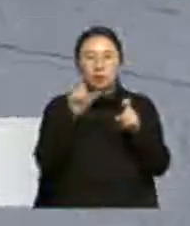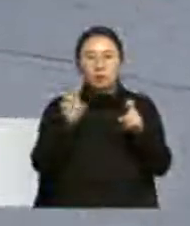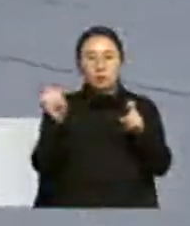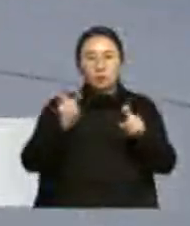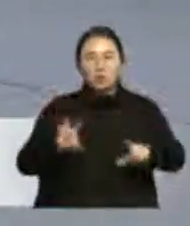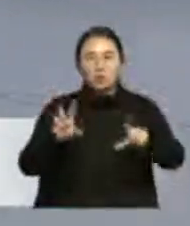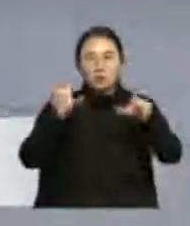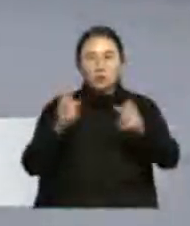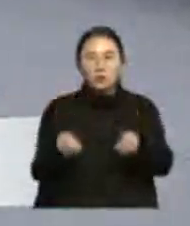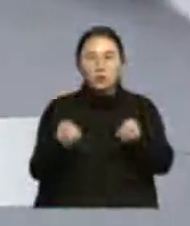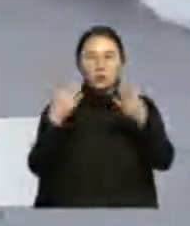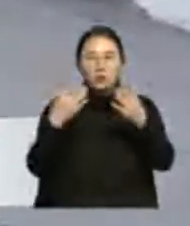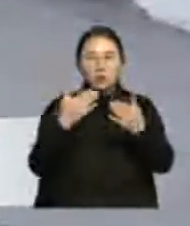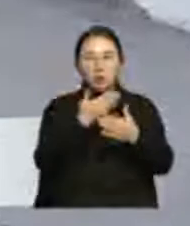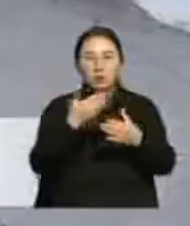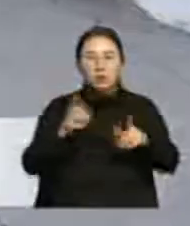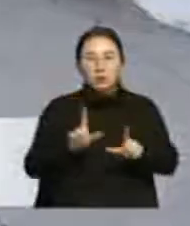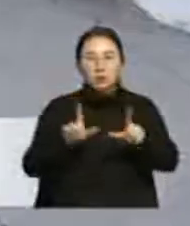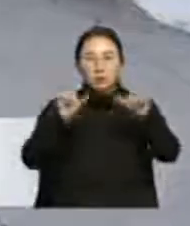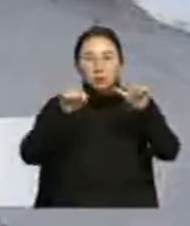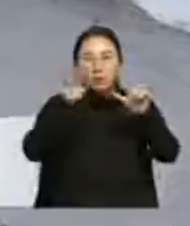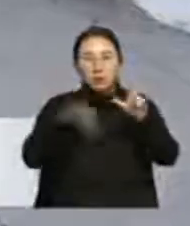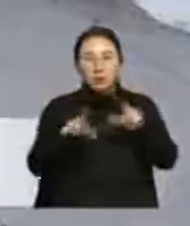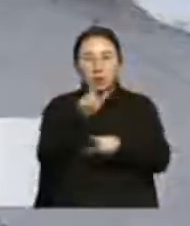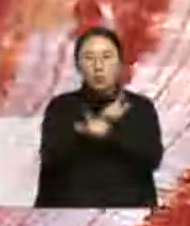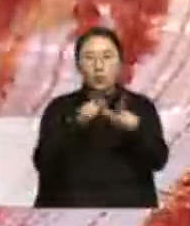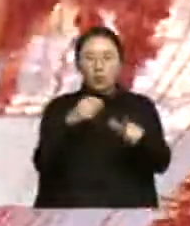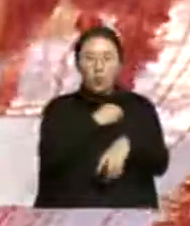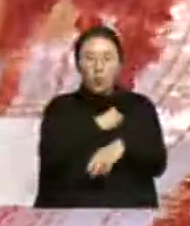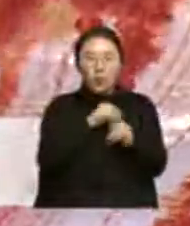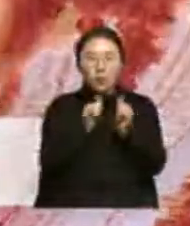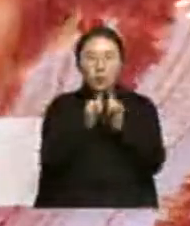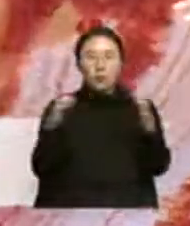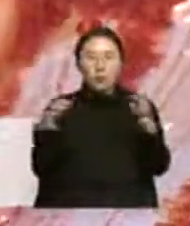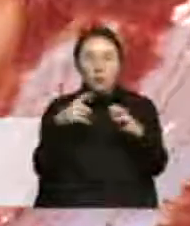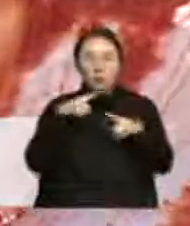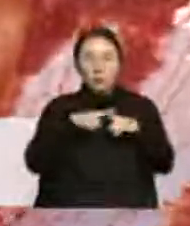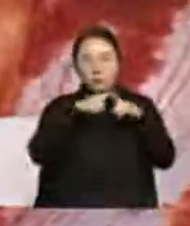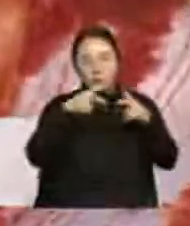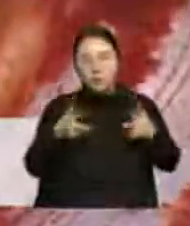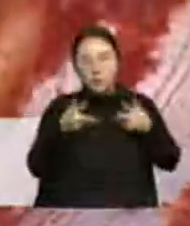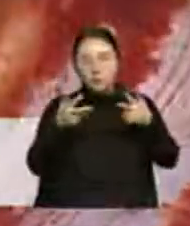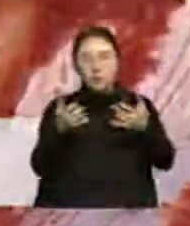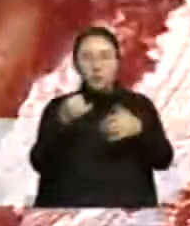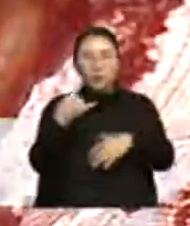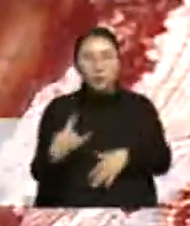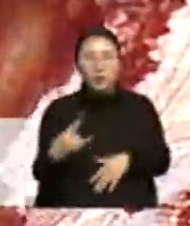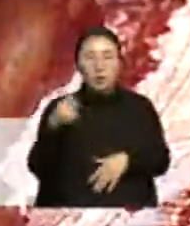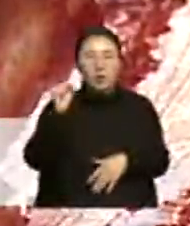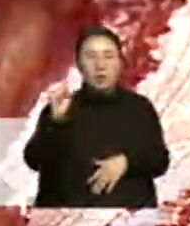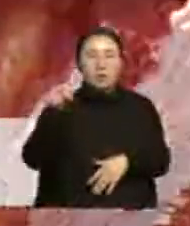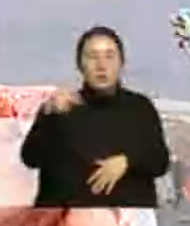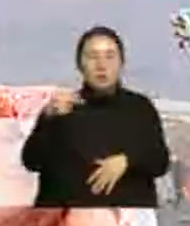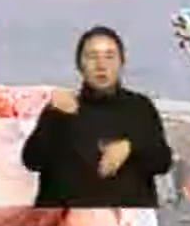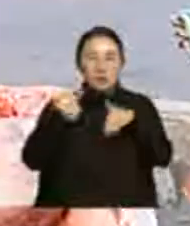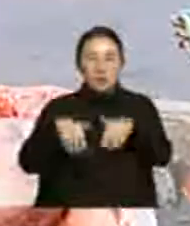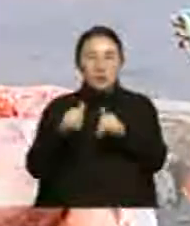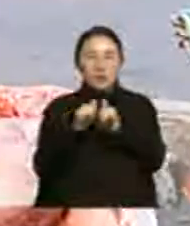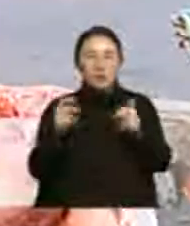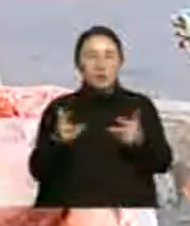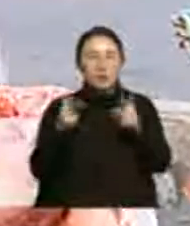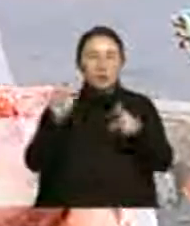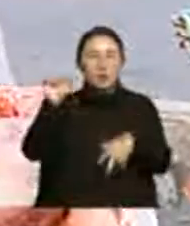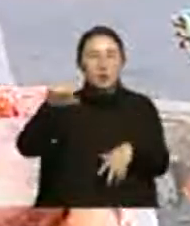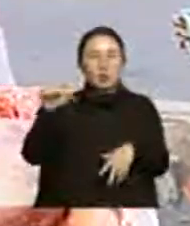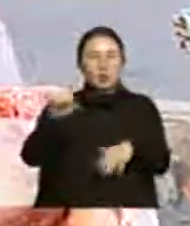30일 진행된 행사엔 강동 로타리 클럽과 라이온스 클럽 회원, 적십자 봉사회와 HS 교육그룹 직원 등